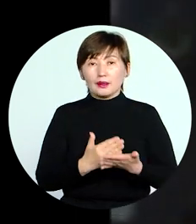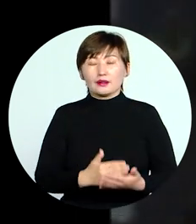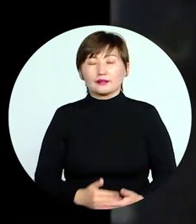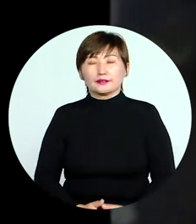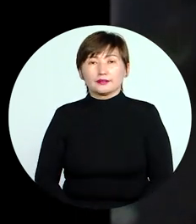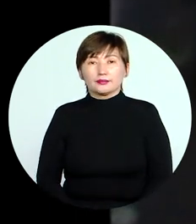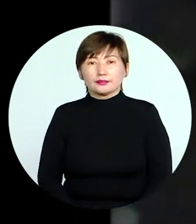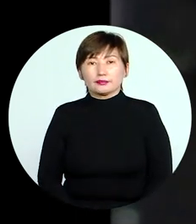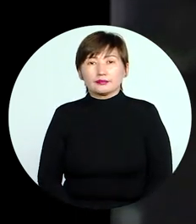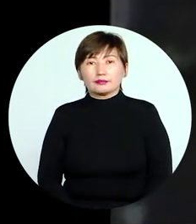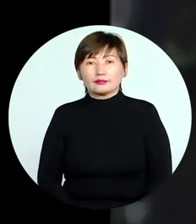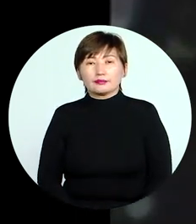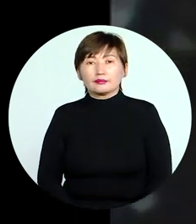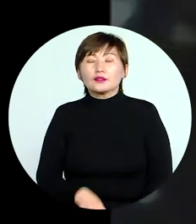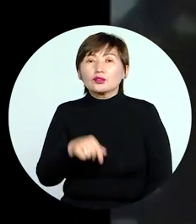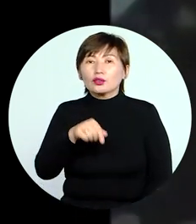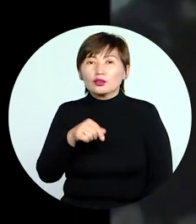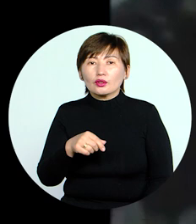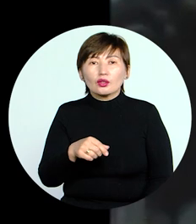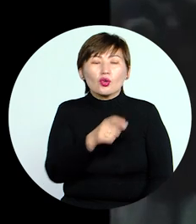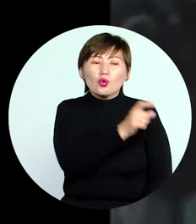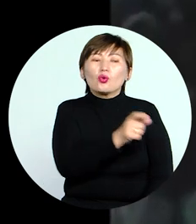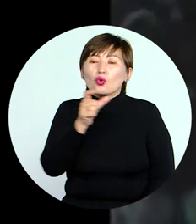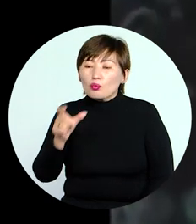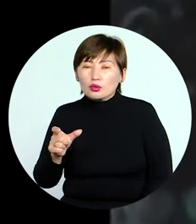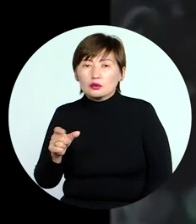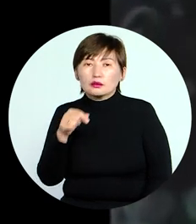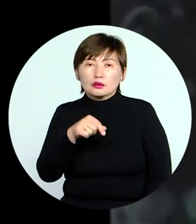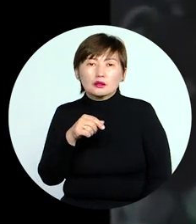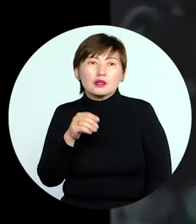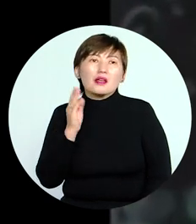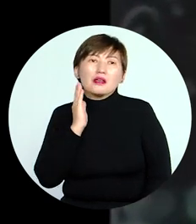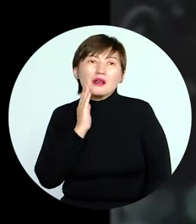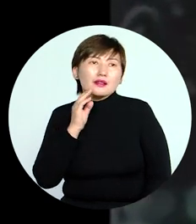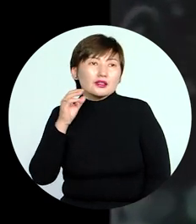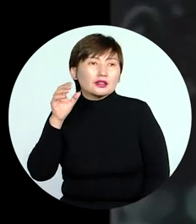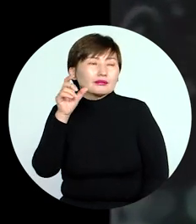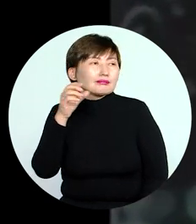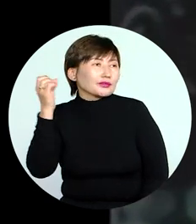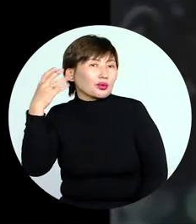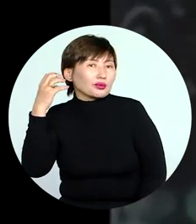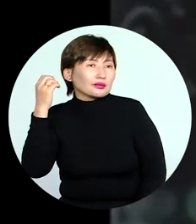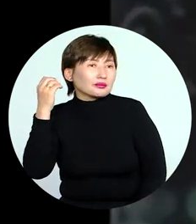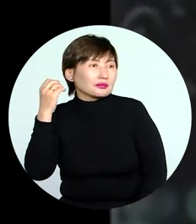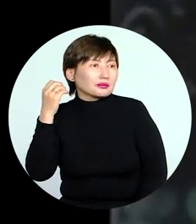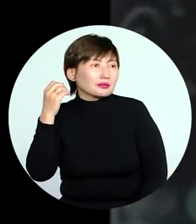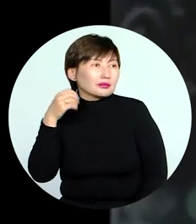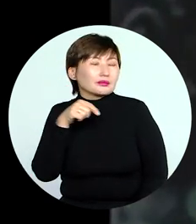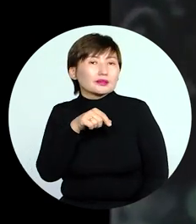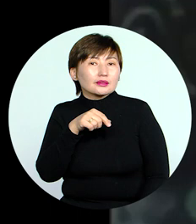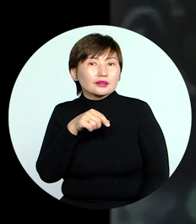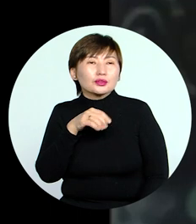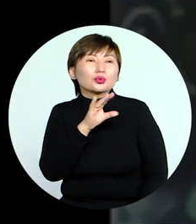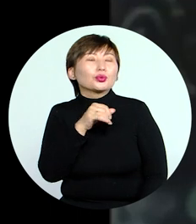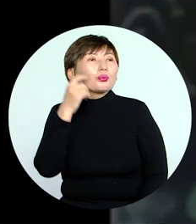байна. Тэгэл одоо өнөөдөр юу гэдэг энэ том хүмүүст магадгүй энэ одоо хүний дуулж байгаа дууг сонсоод за одоо тэгээ танд